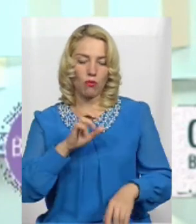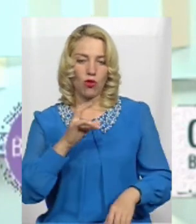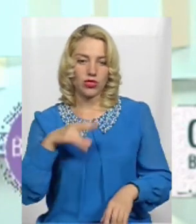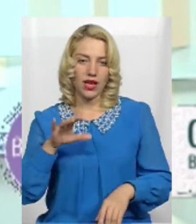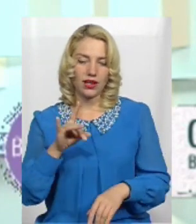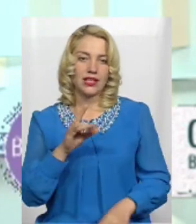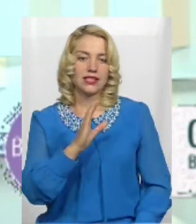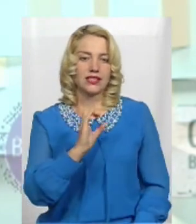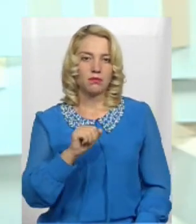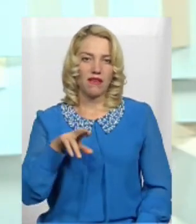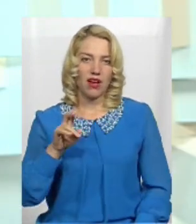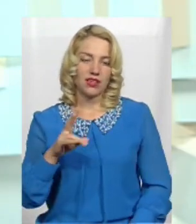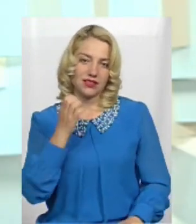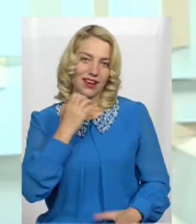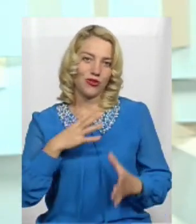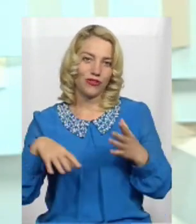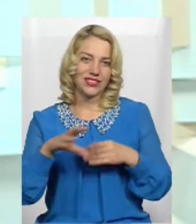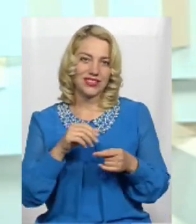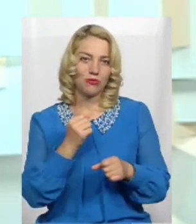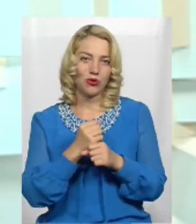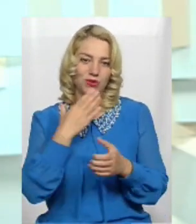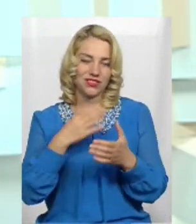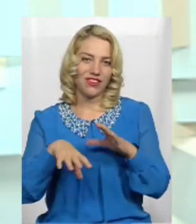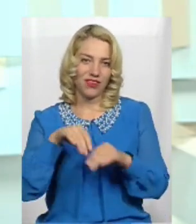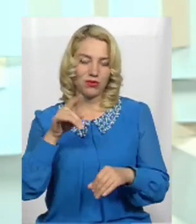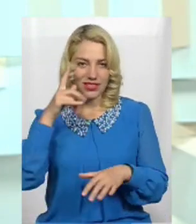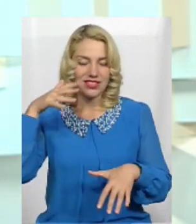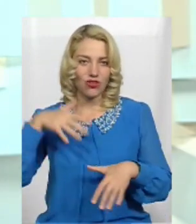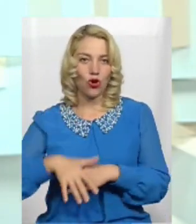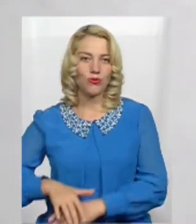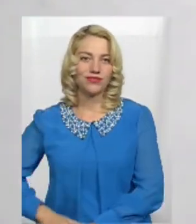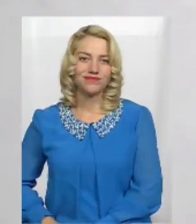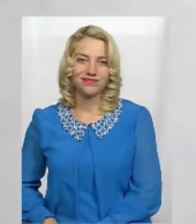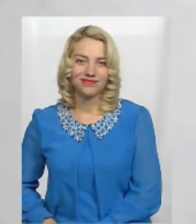округу Аллу Бондар і Олександра Співака. Дякую всім і робіть свій вибір свідомо.